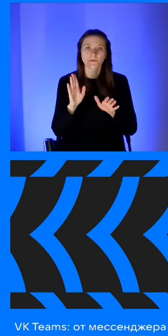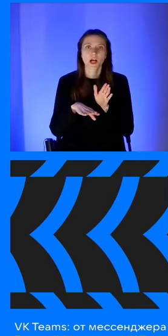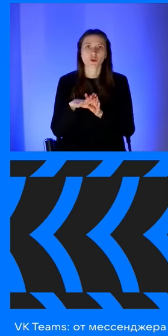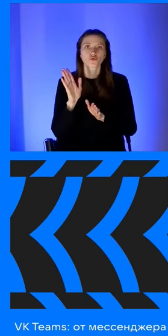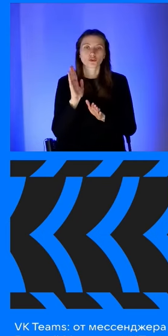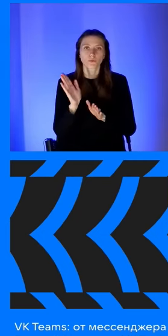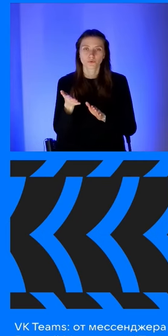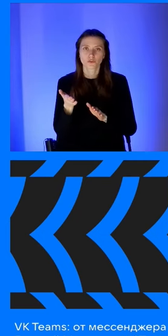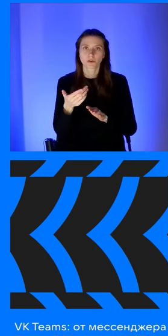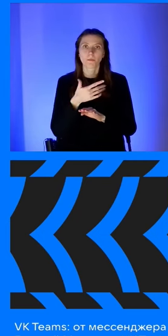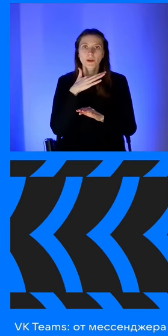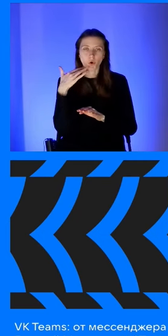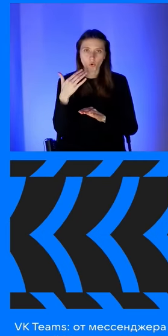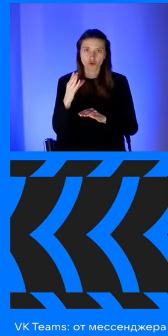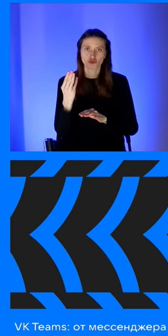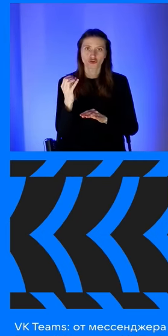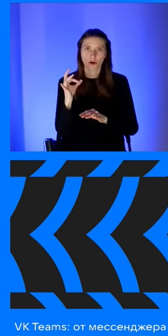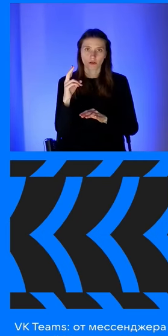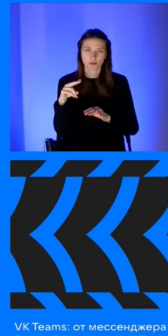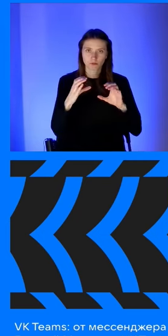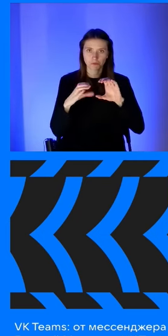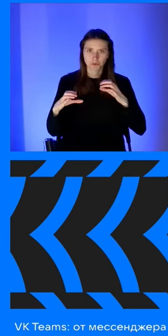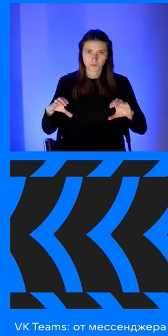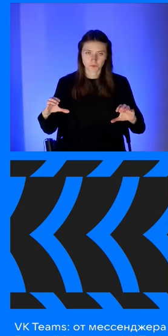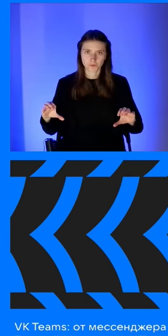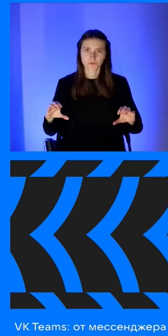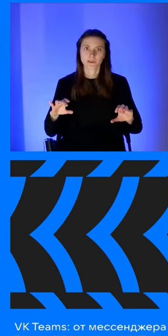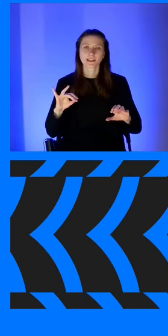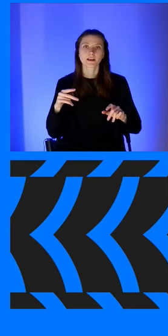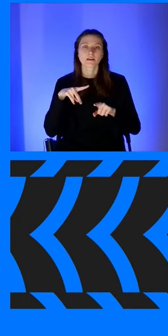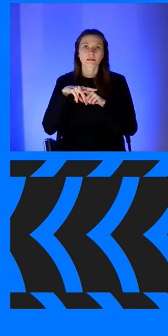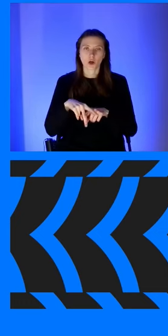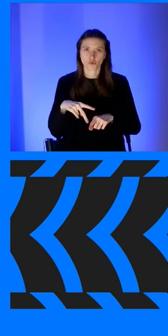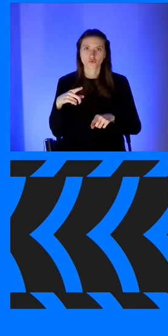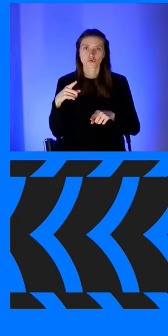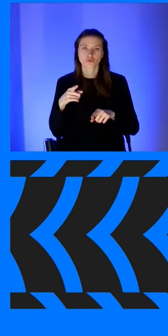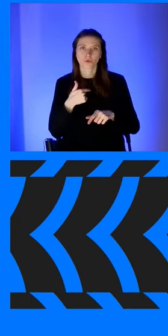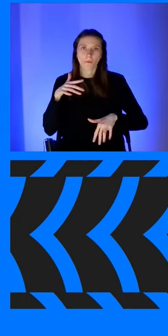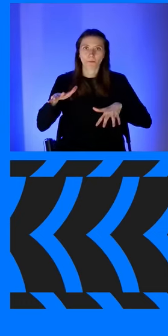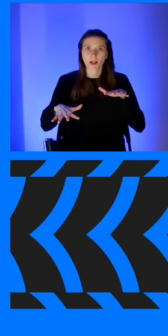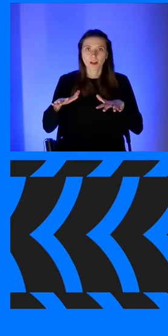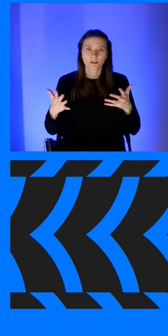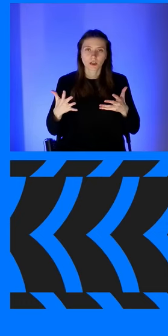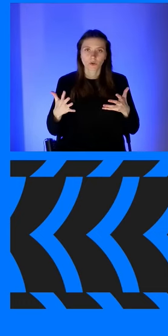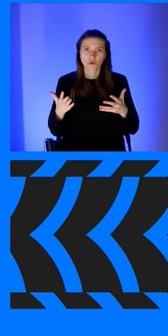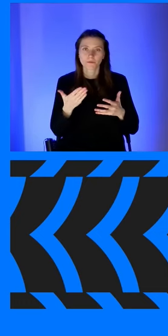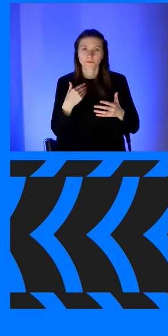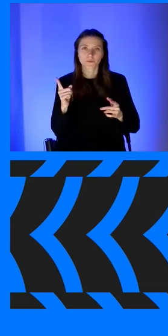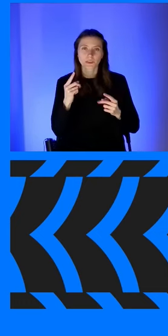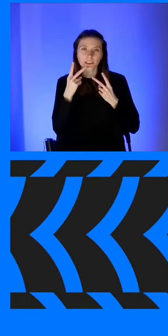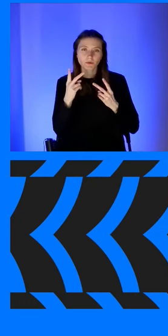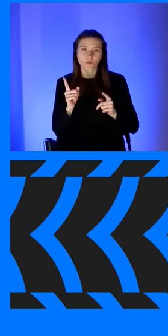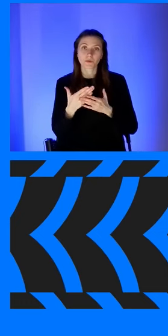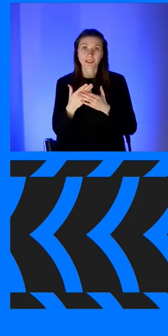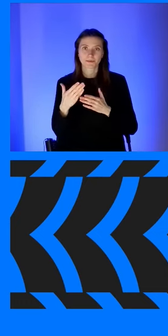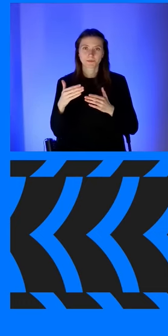шардов сделать, а в каждом мало данных положить. И нагрузку ты балансируешь тем, что сами вот эти ячейки перемещаешь между серверами так, чтобы они сбалансировали. Тебе же главное нагрузку на